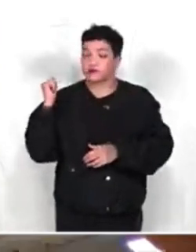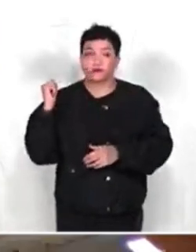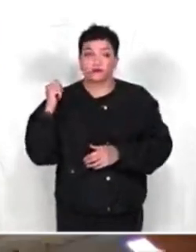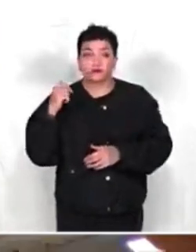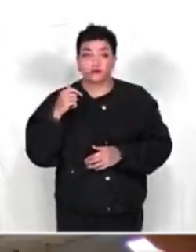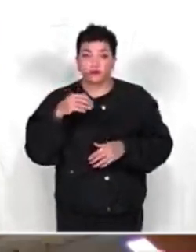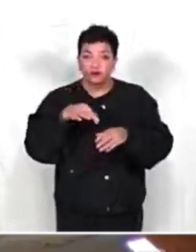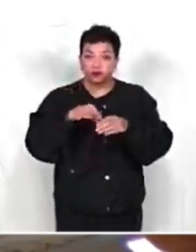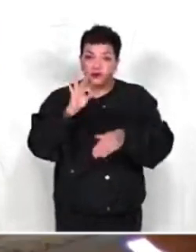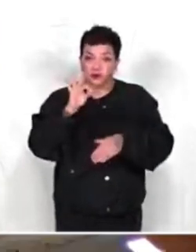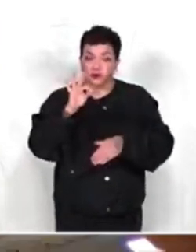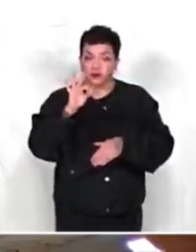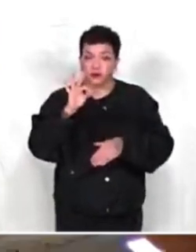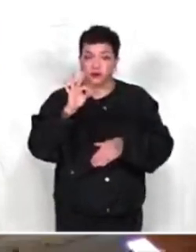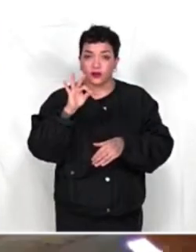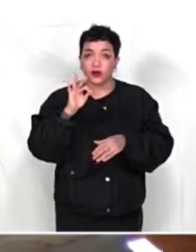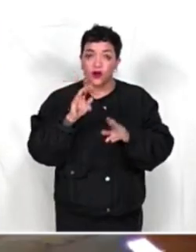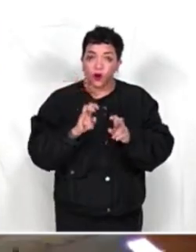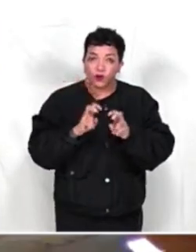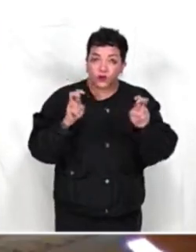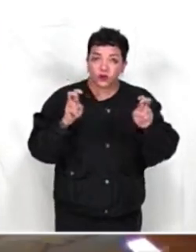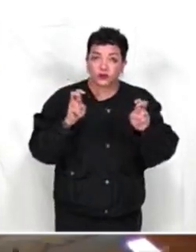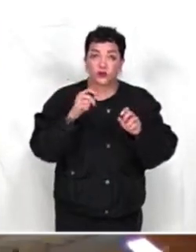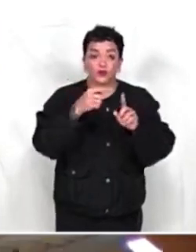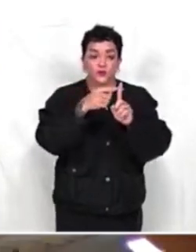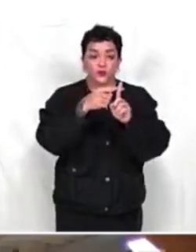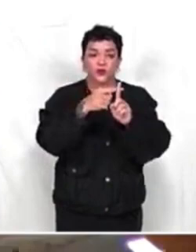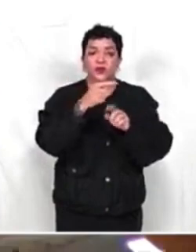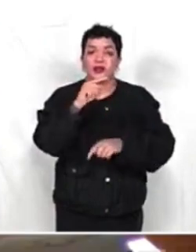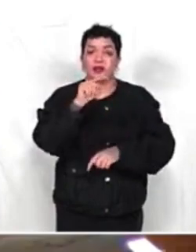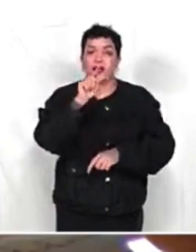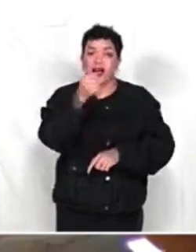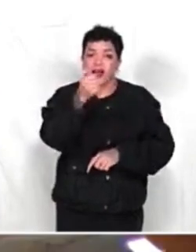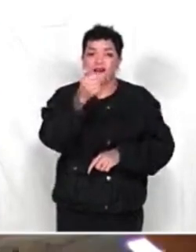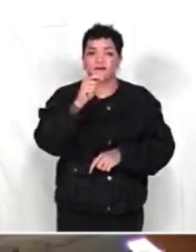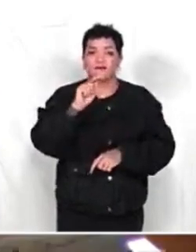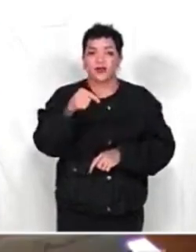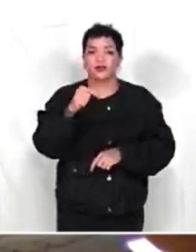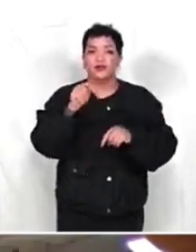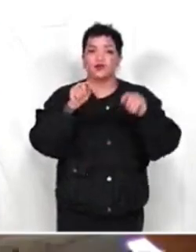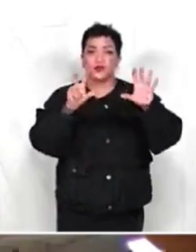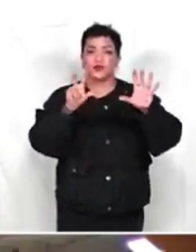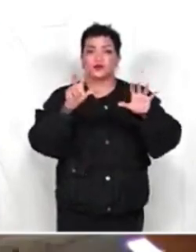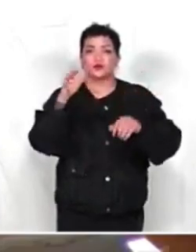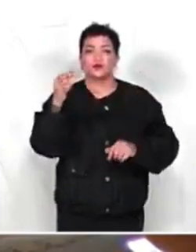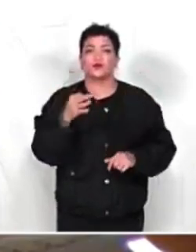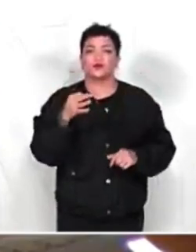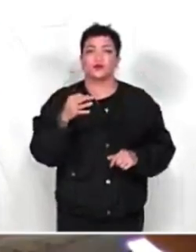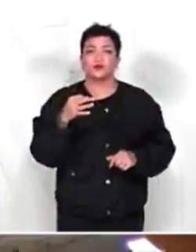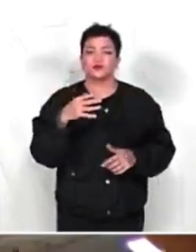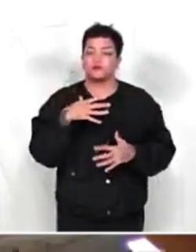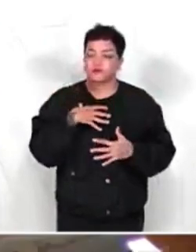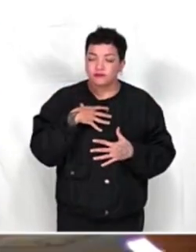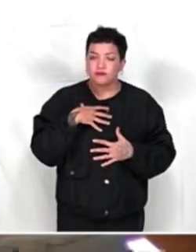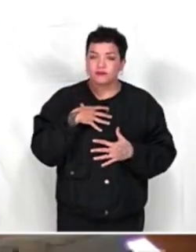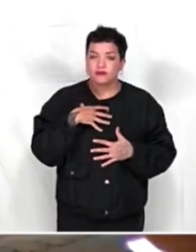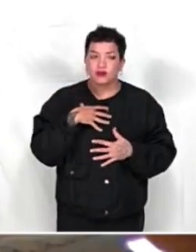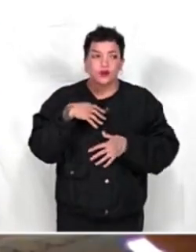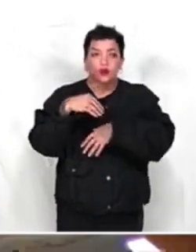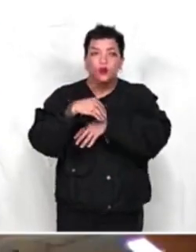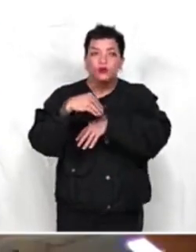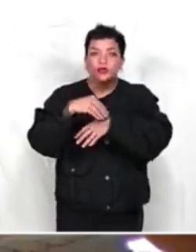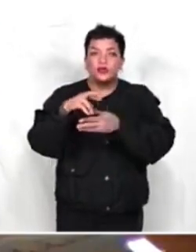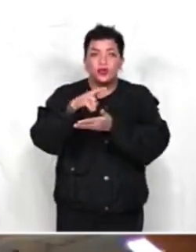voté une augmentation de plus 1,8%. Alors je m'étonne que les conseillers régionaux de